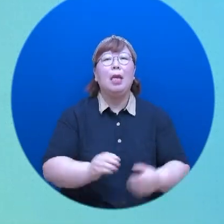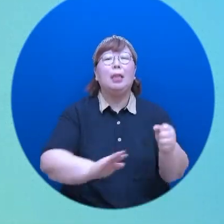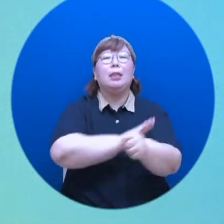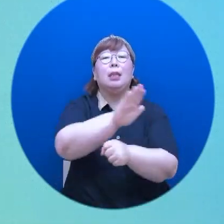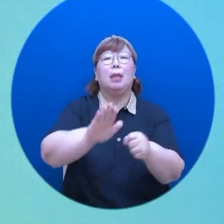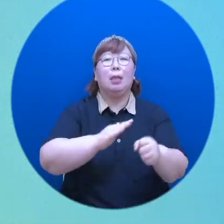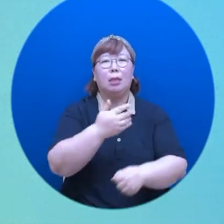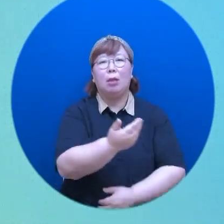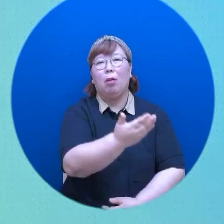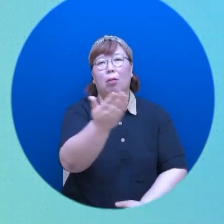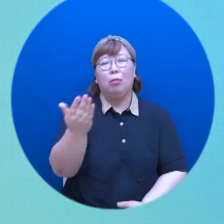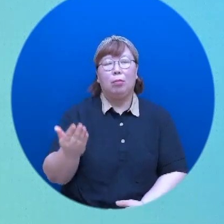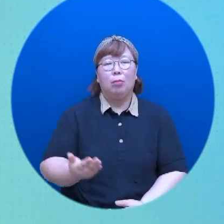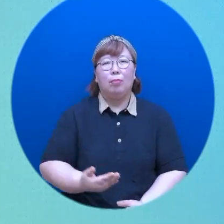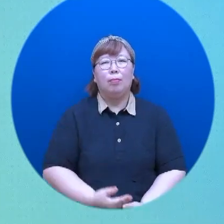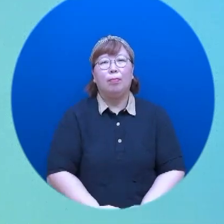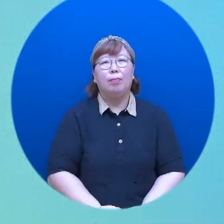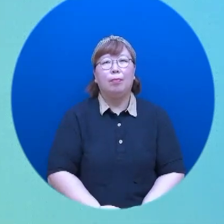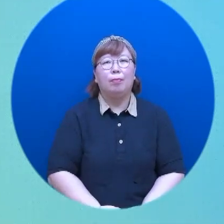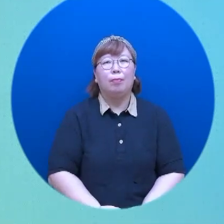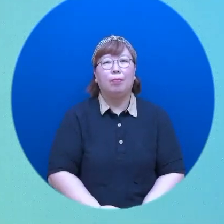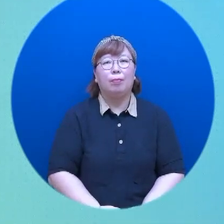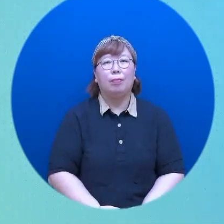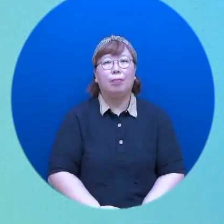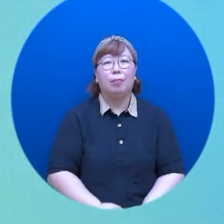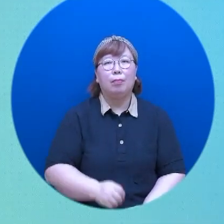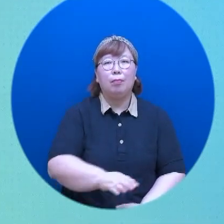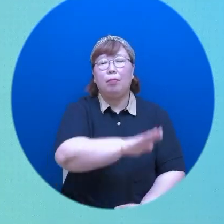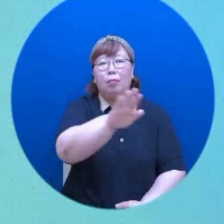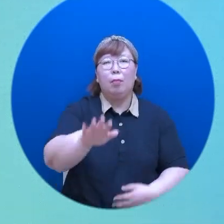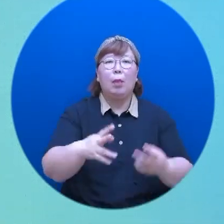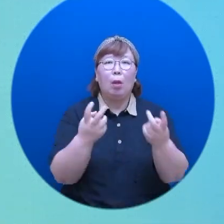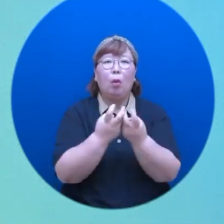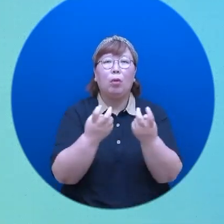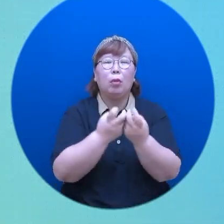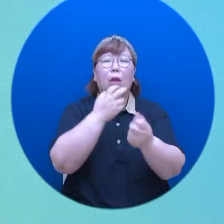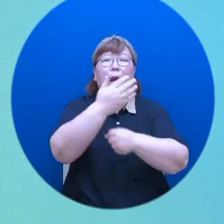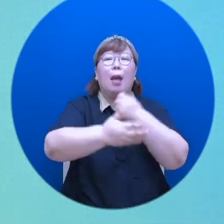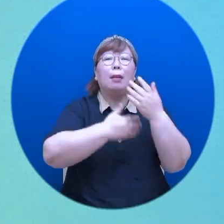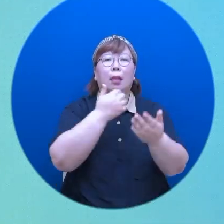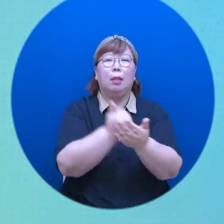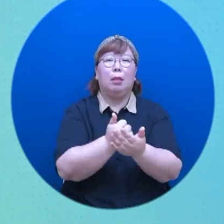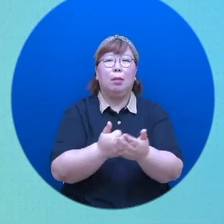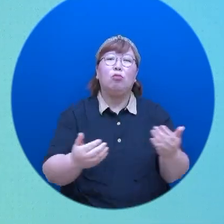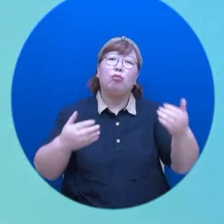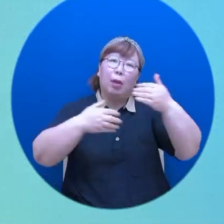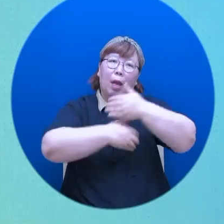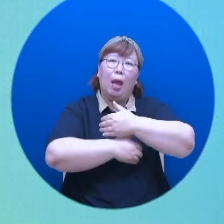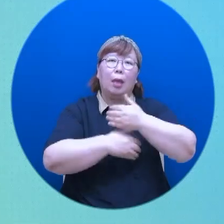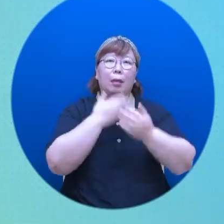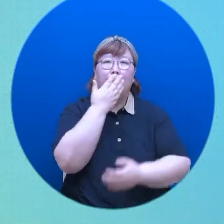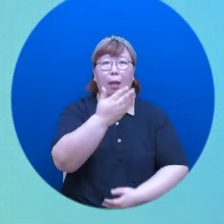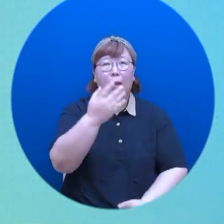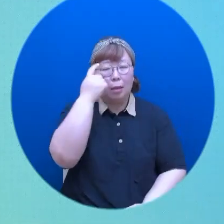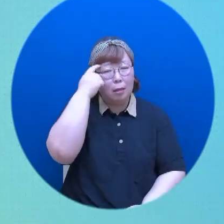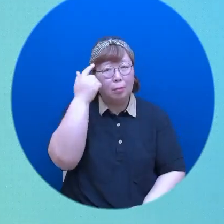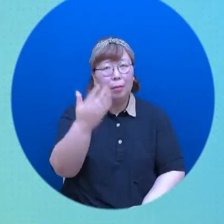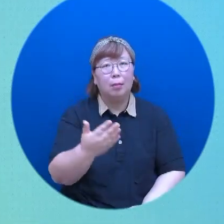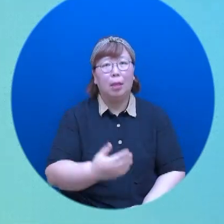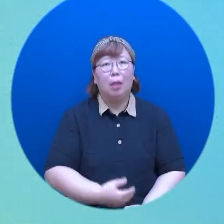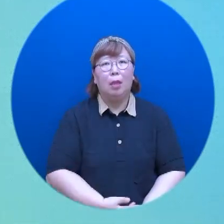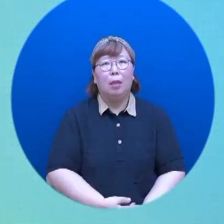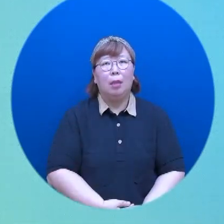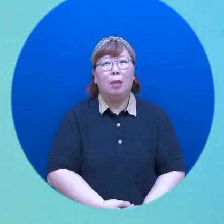여러분, 우리가 어떻게 하나님의 품에 안길 수 있을까요? 우리는